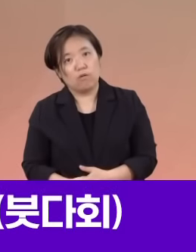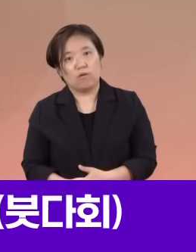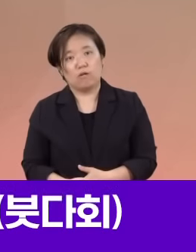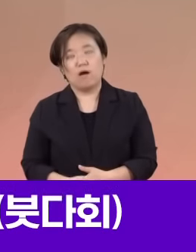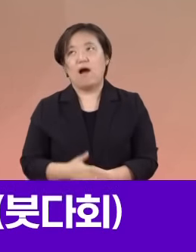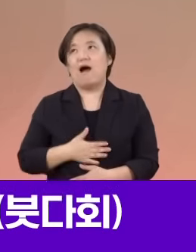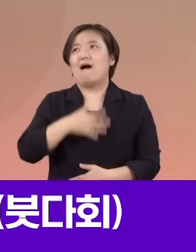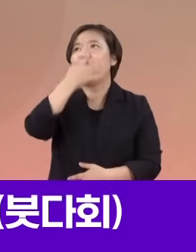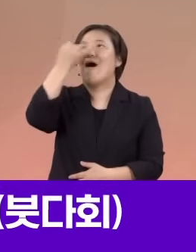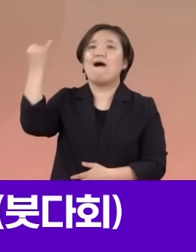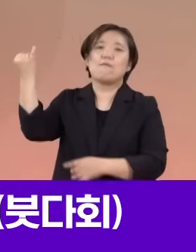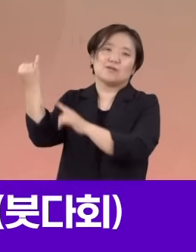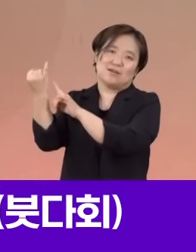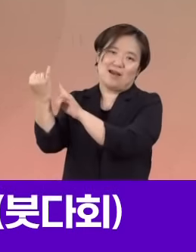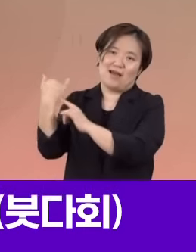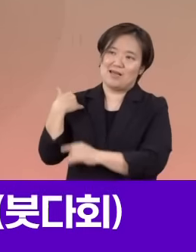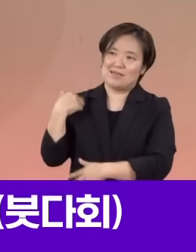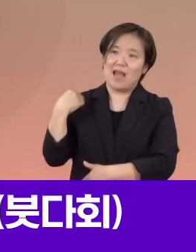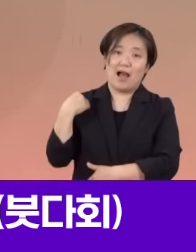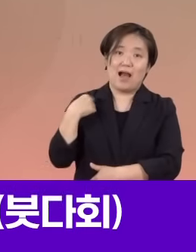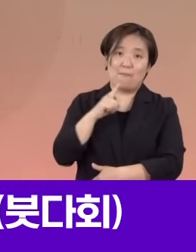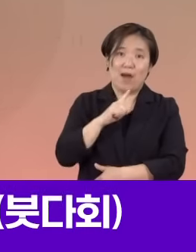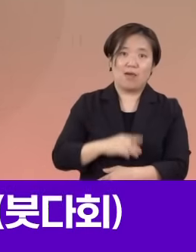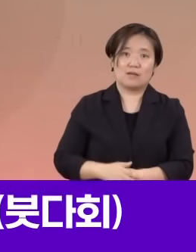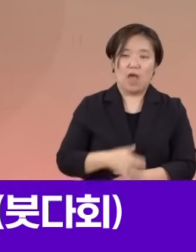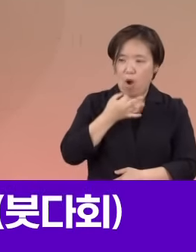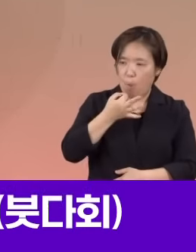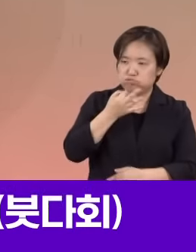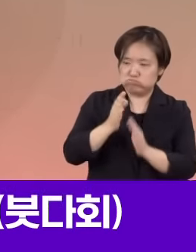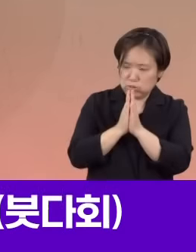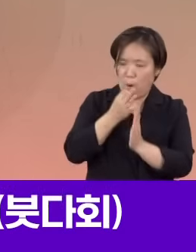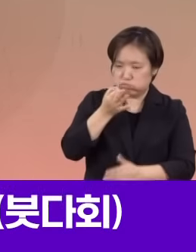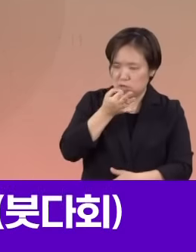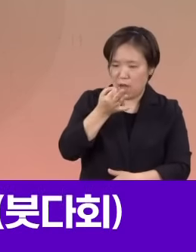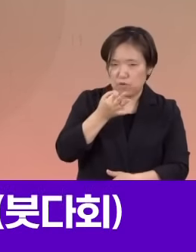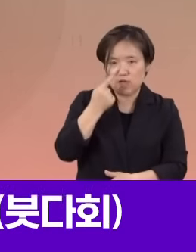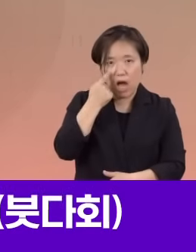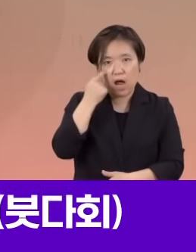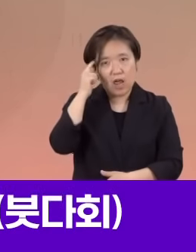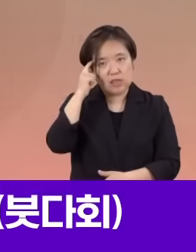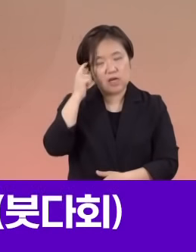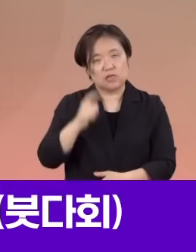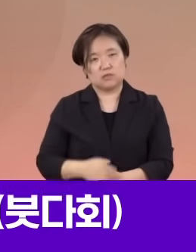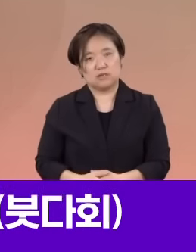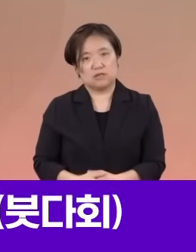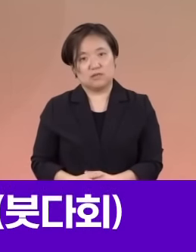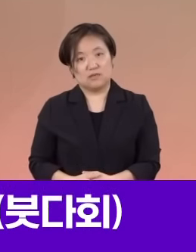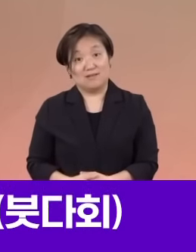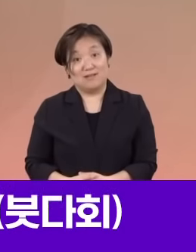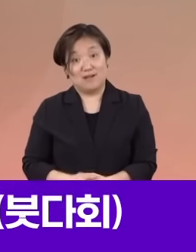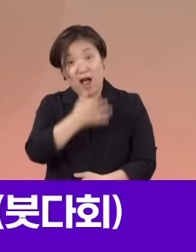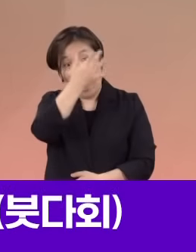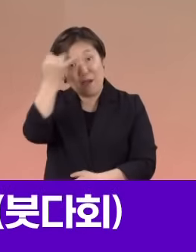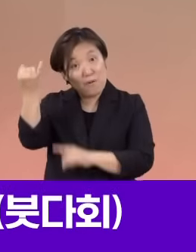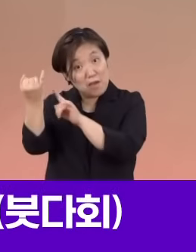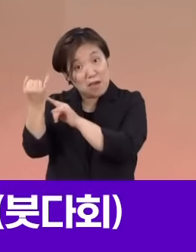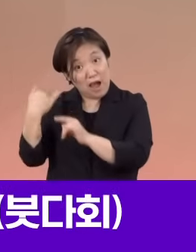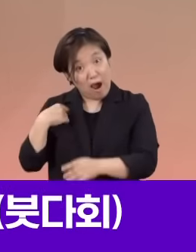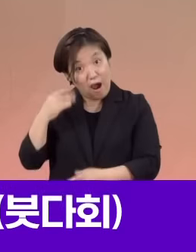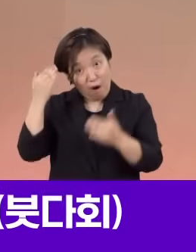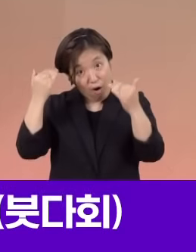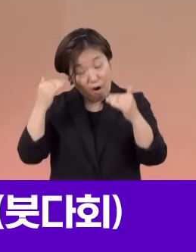외할머니가 가르쳐 준 염불을 해보자 그 앞에 편지에서 앞에 내용에 외할머니가 자기 초등학생이었을